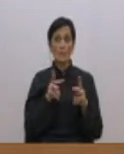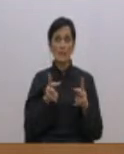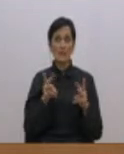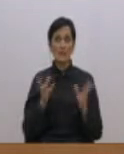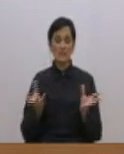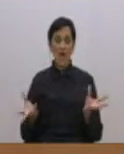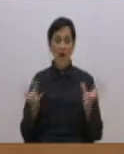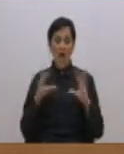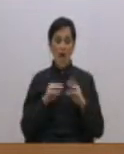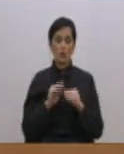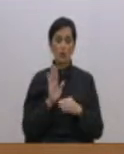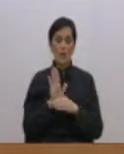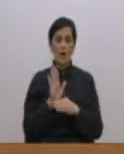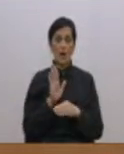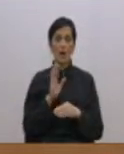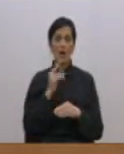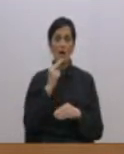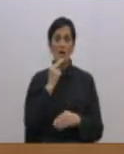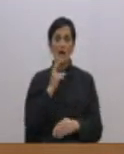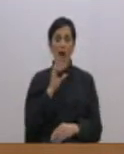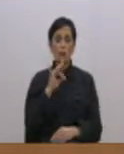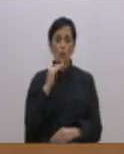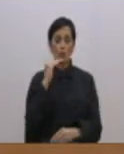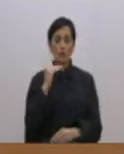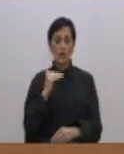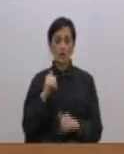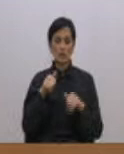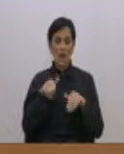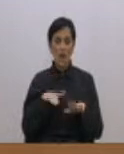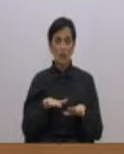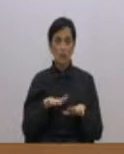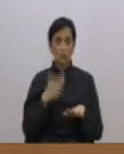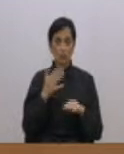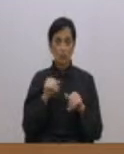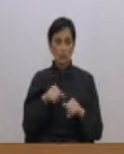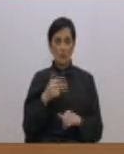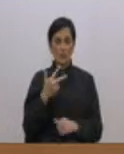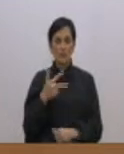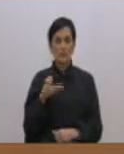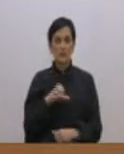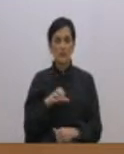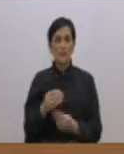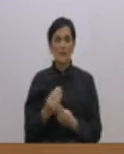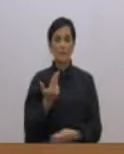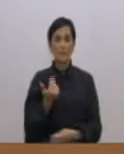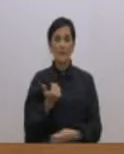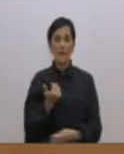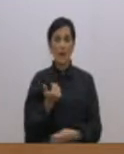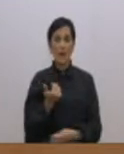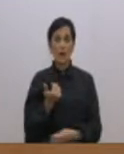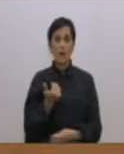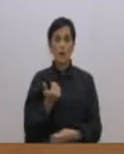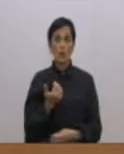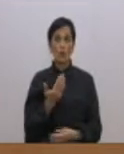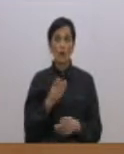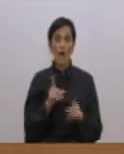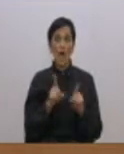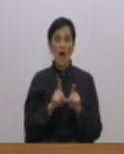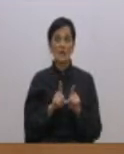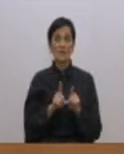ბრძანება, რომელიც კალორაშს ადგენს. Თუ შეიძლება ნახევარი წუთი რომ დამიმატოთ. დავუმატოთ. Მოლი გვაქვს